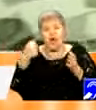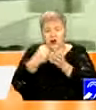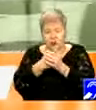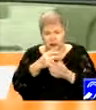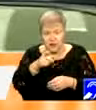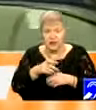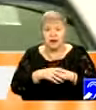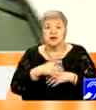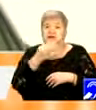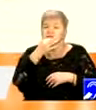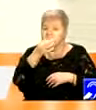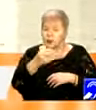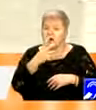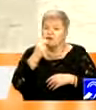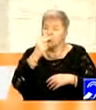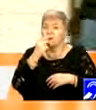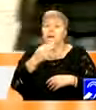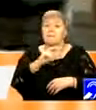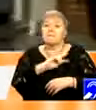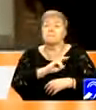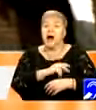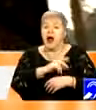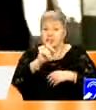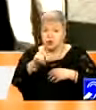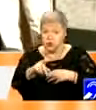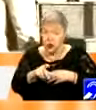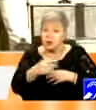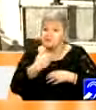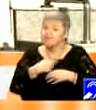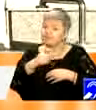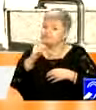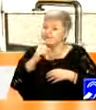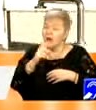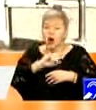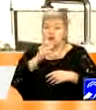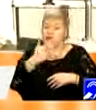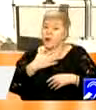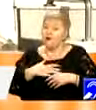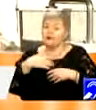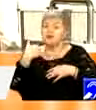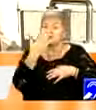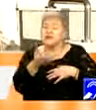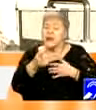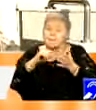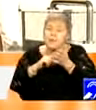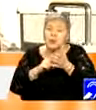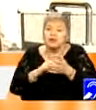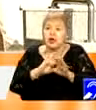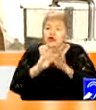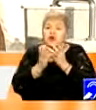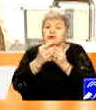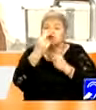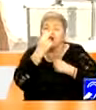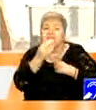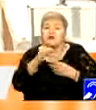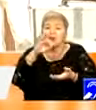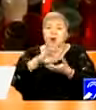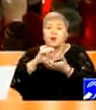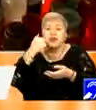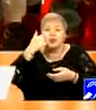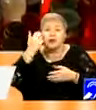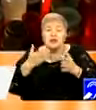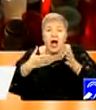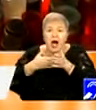accident, susține că vorbim despre un martor ostil pentru că nu a vrut să dea foarte multe detalii legate de ceea ce a văzut în momentul în care a